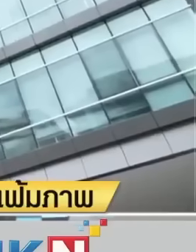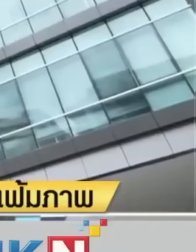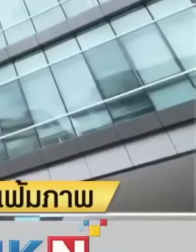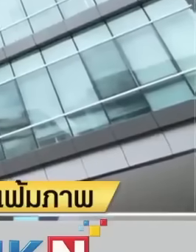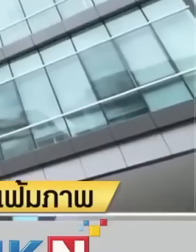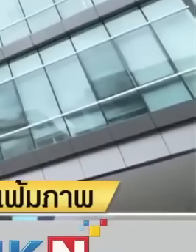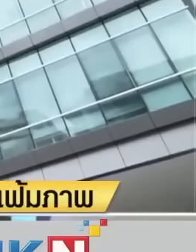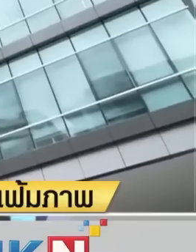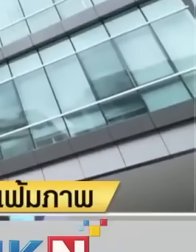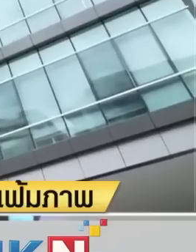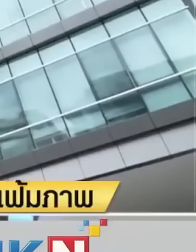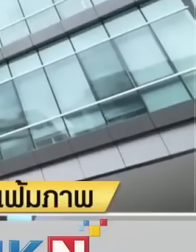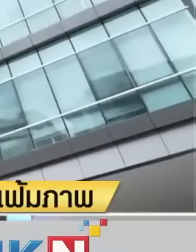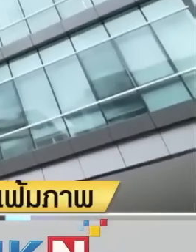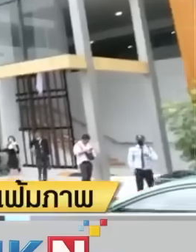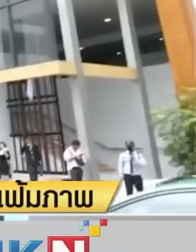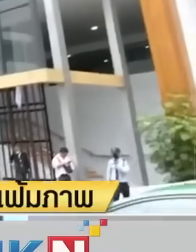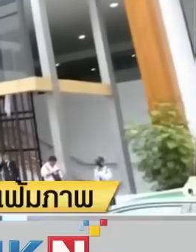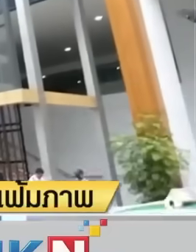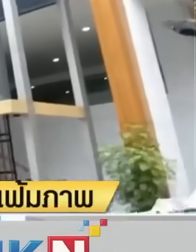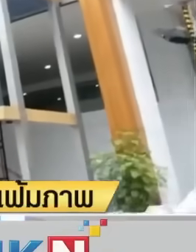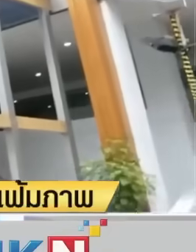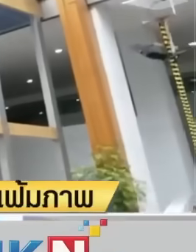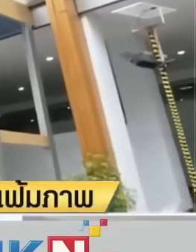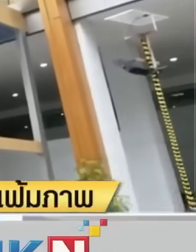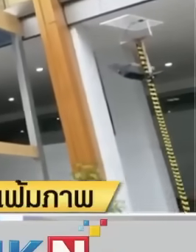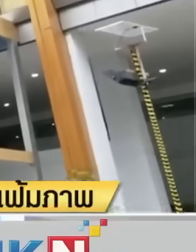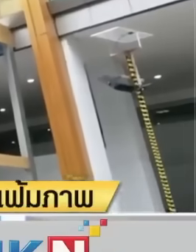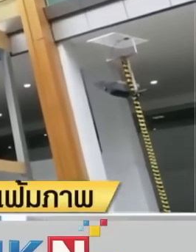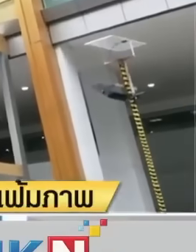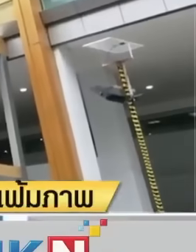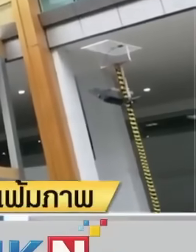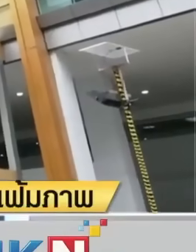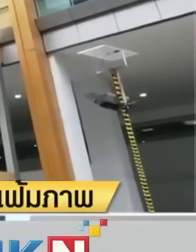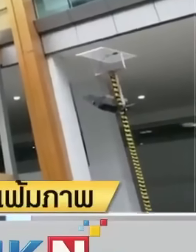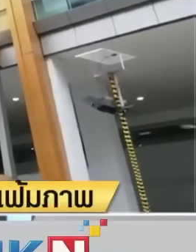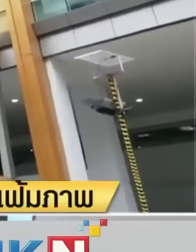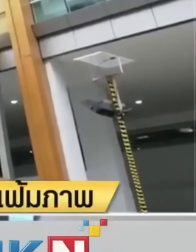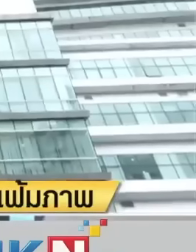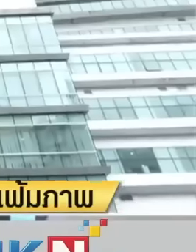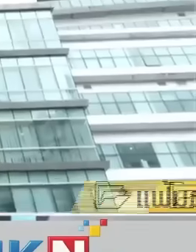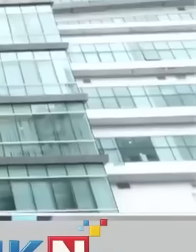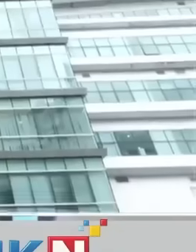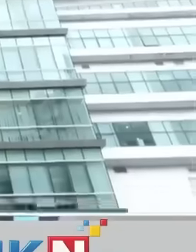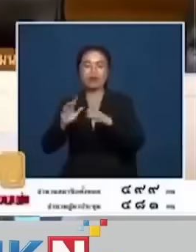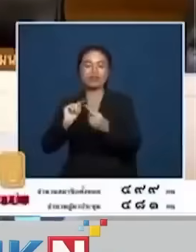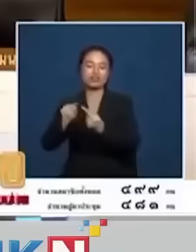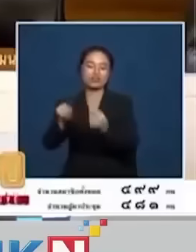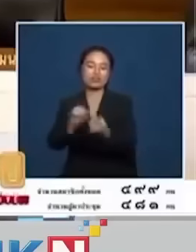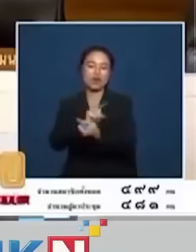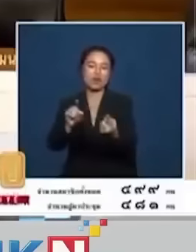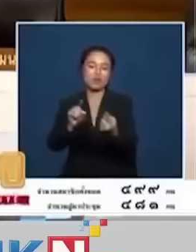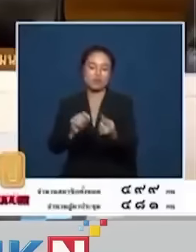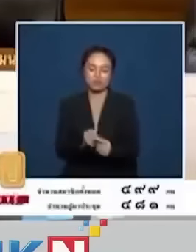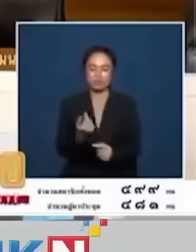งไหมยังไม่มีการแสดงหลักฐานแล้วก็มีชุดคำอธิบายเมื่อสักครู่มาส่วนเรื่องระเบียบใหม่ที่ออกมาที่บอกว่าจะไปคุม